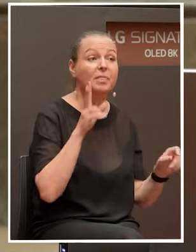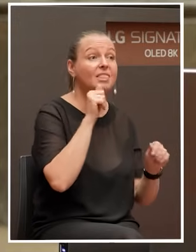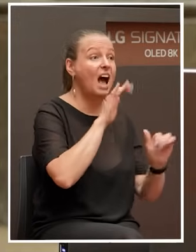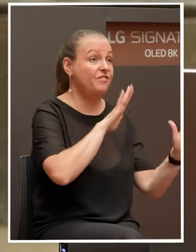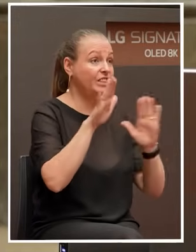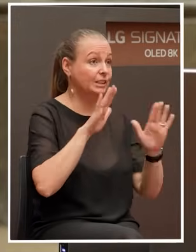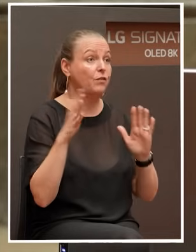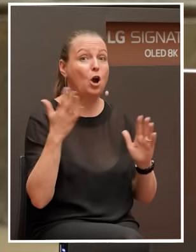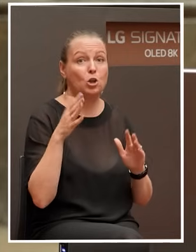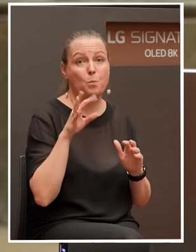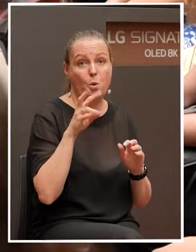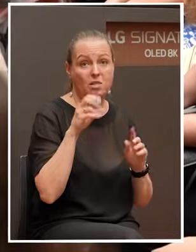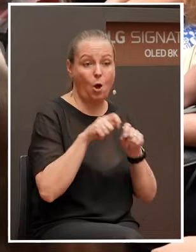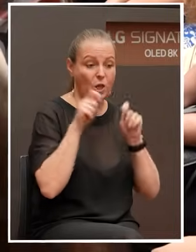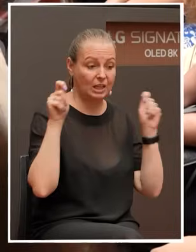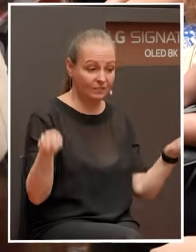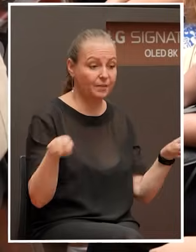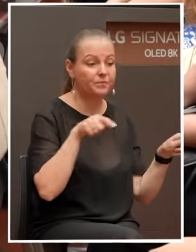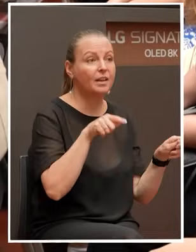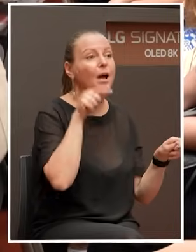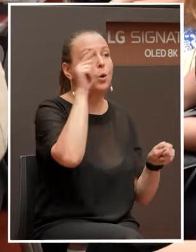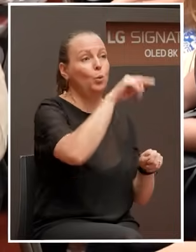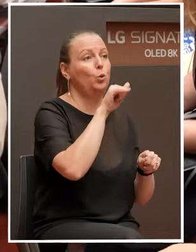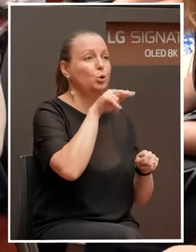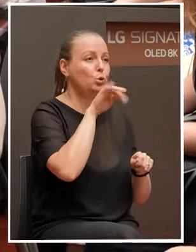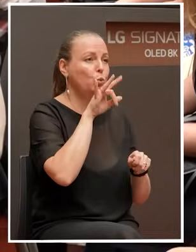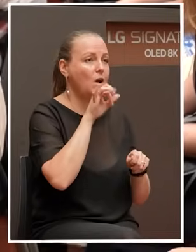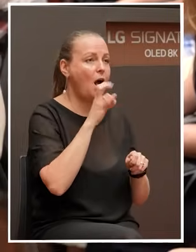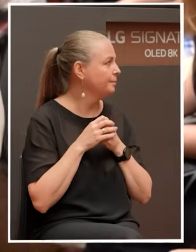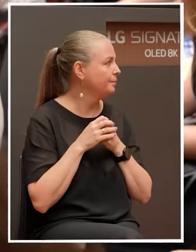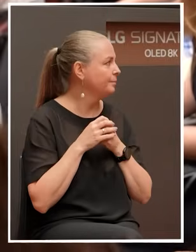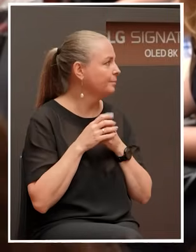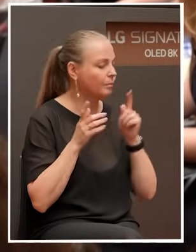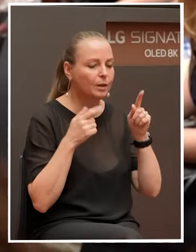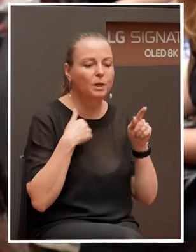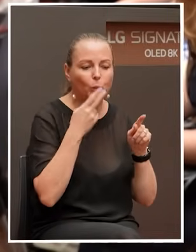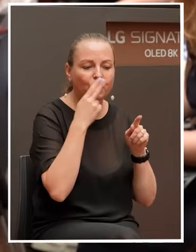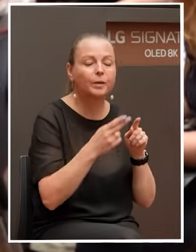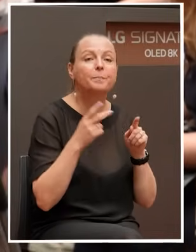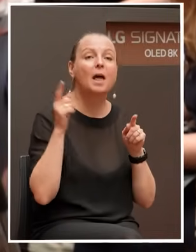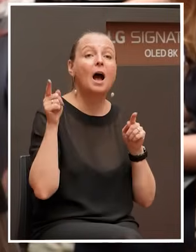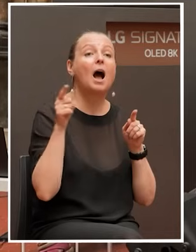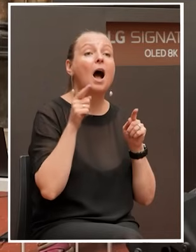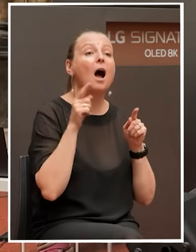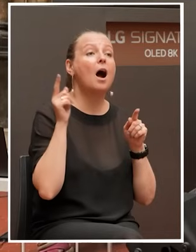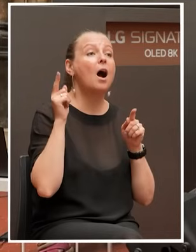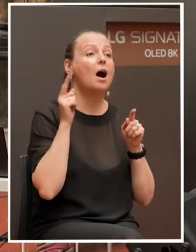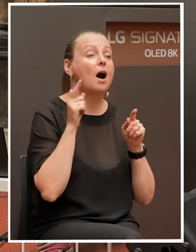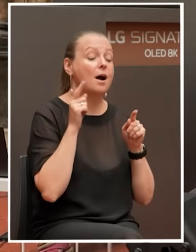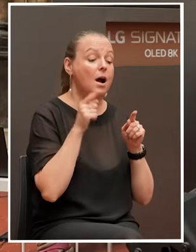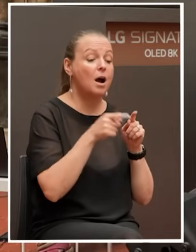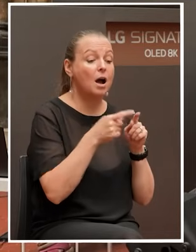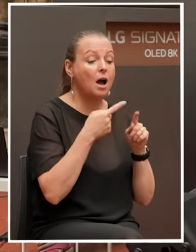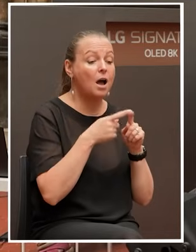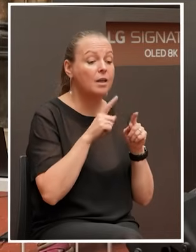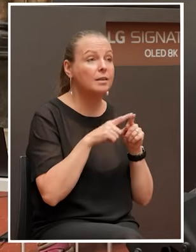которую он открывает в галерее Дюран-Рюэля, он показывает, это, собственно говоря,